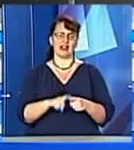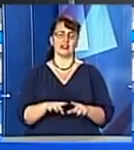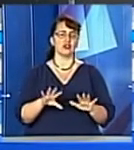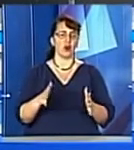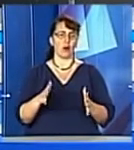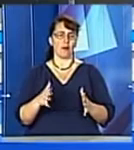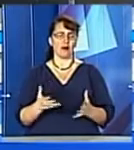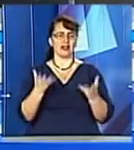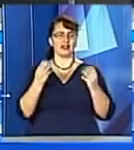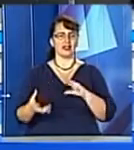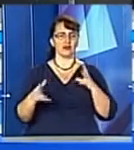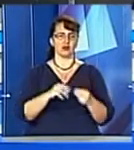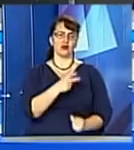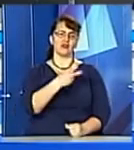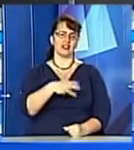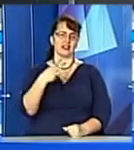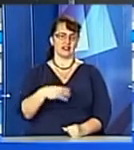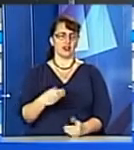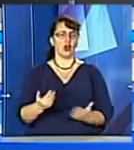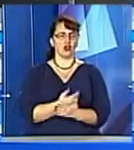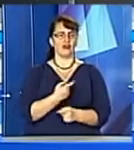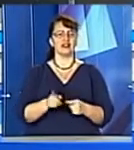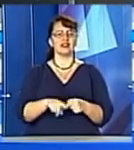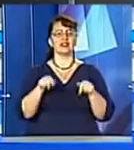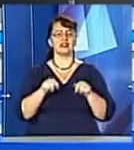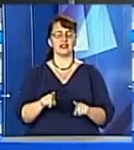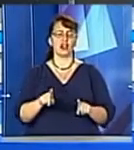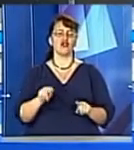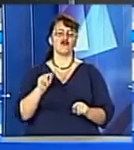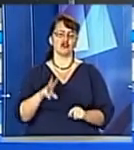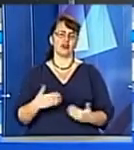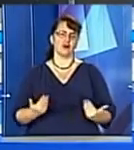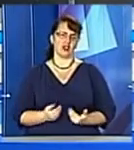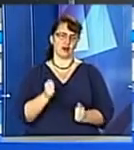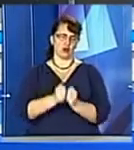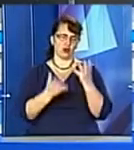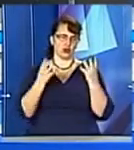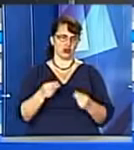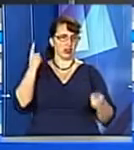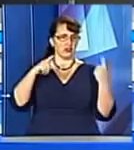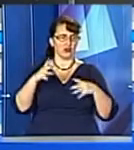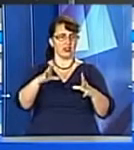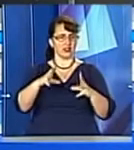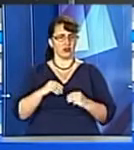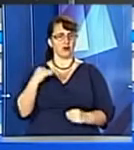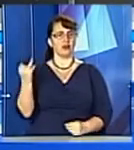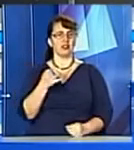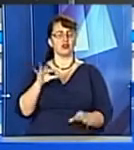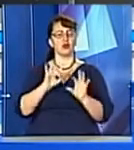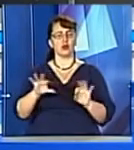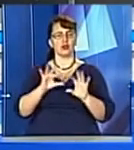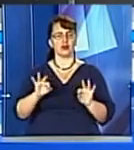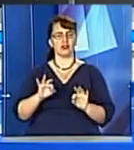День підсумуємо о 20:30. Новини – це те, чим всі ми живемо щодня. Творіть їх разом із нами, свої історії розповідайте за